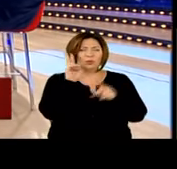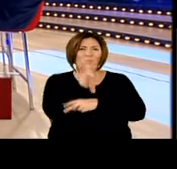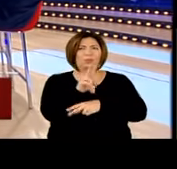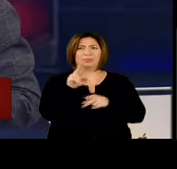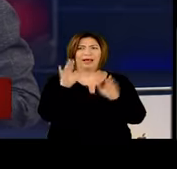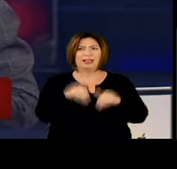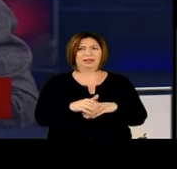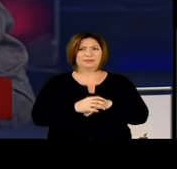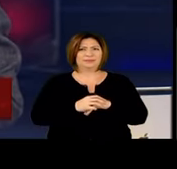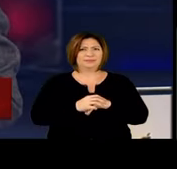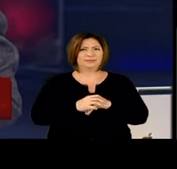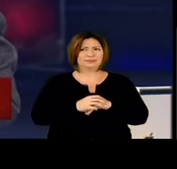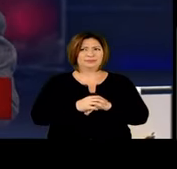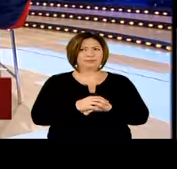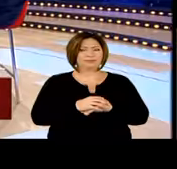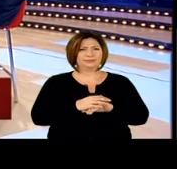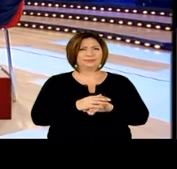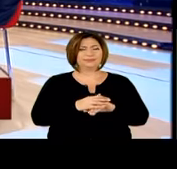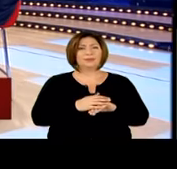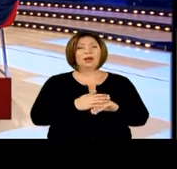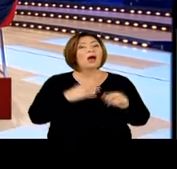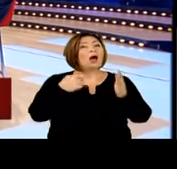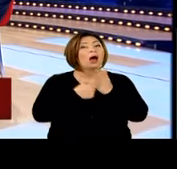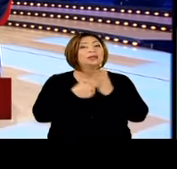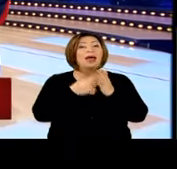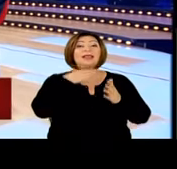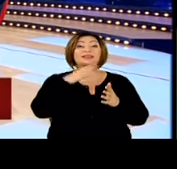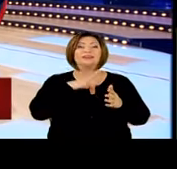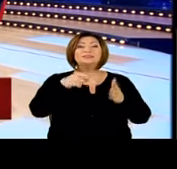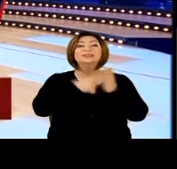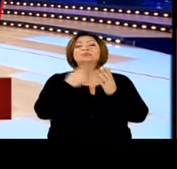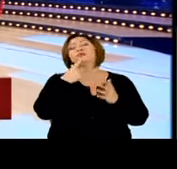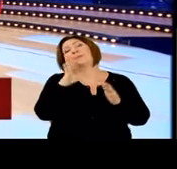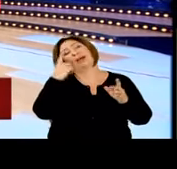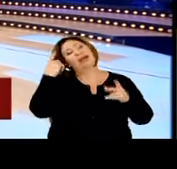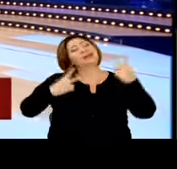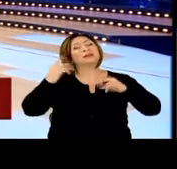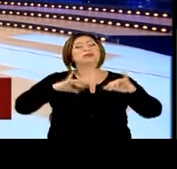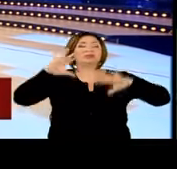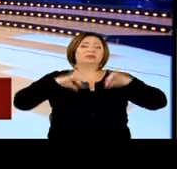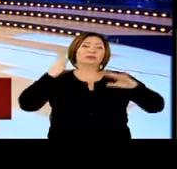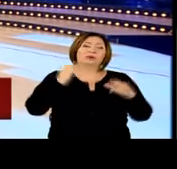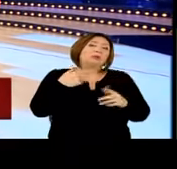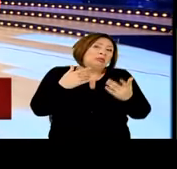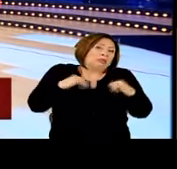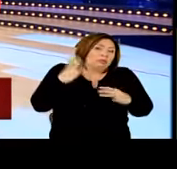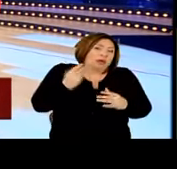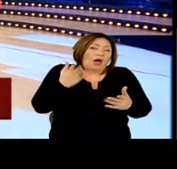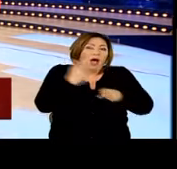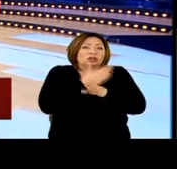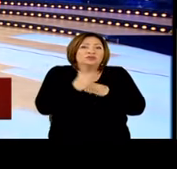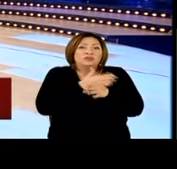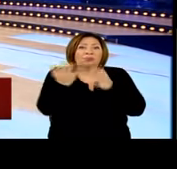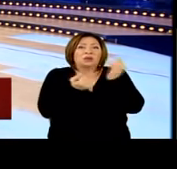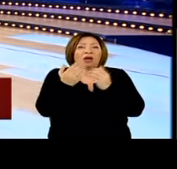geldi. Şey var. Adına et var. Şimdi isimleri söylemeyeyim. Belki rahatsız olurlar ama niye rahatsız olurlar onu da bilmiyorum. Çünkü alışveriş